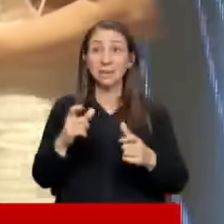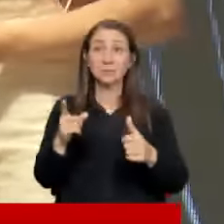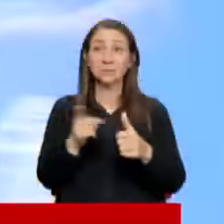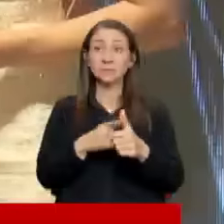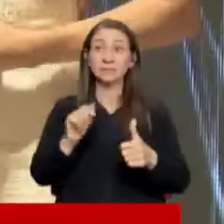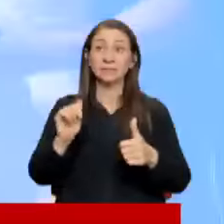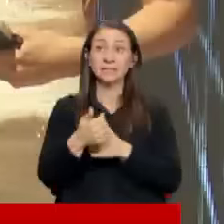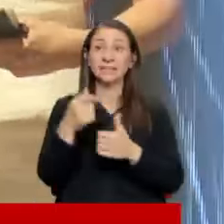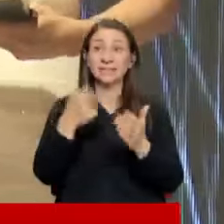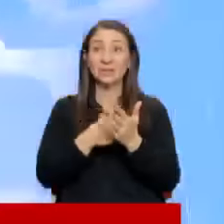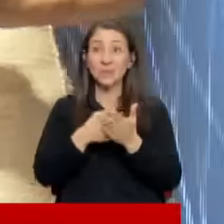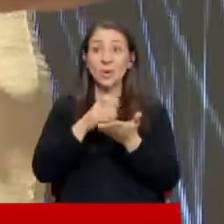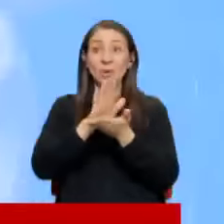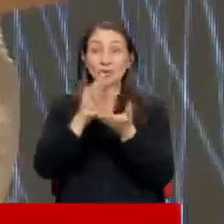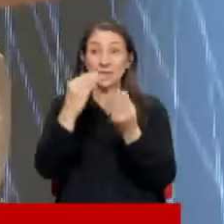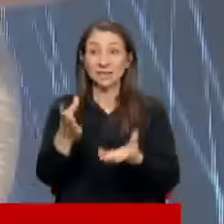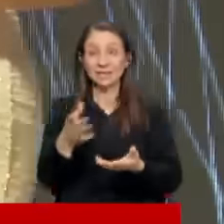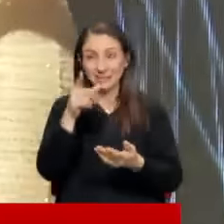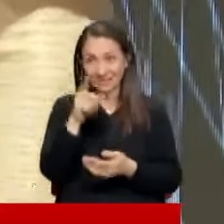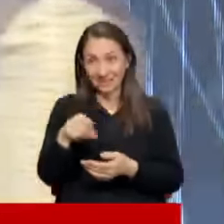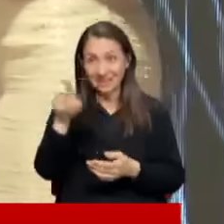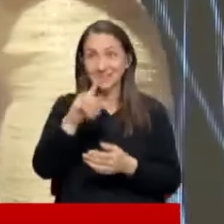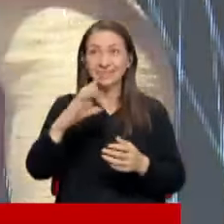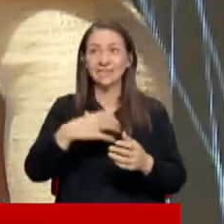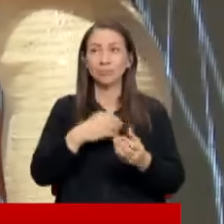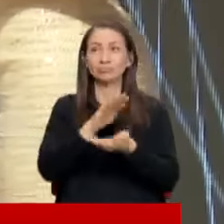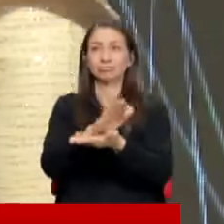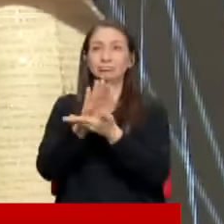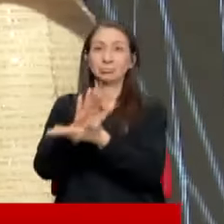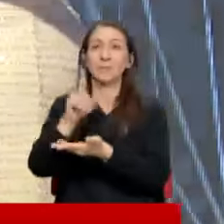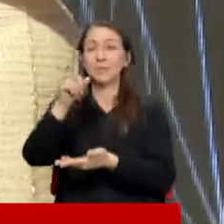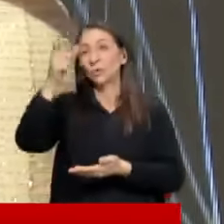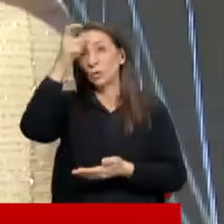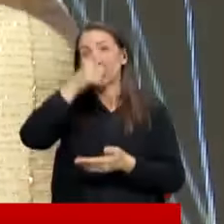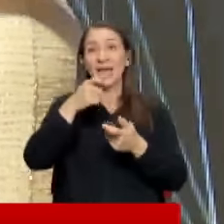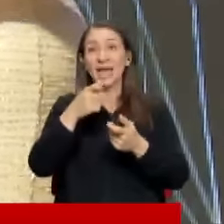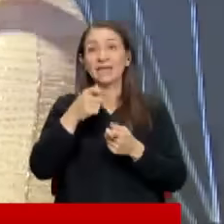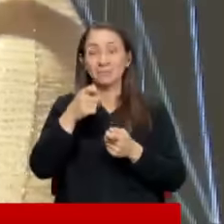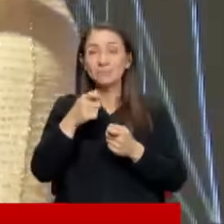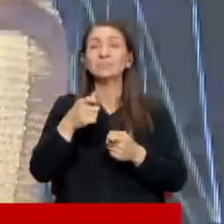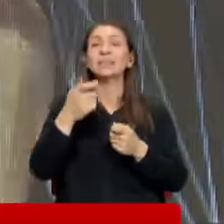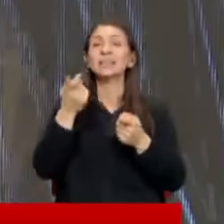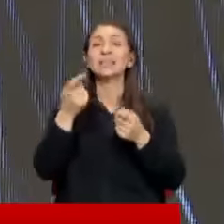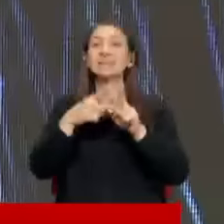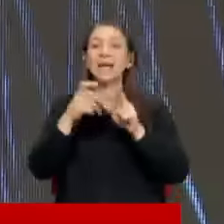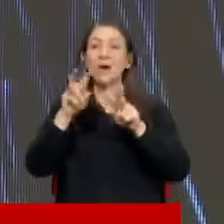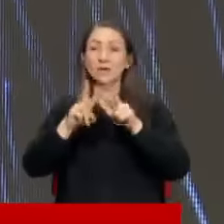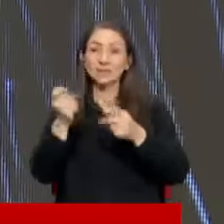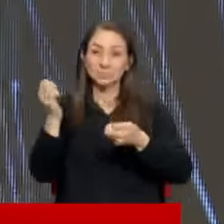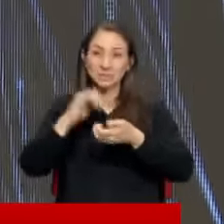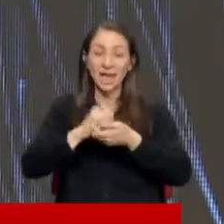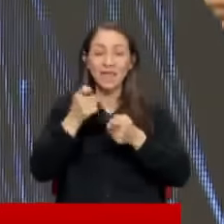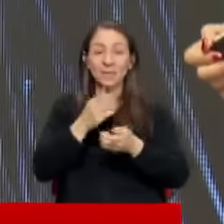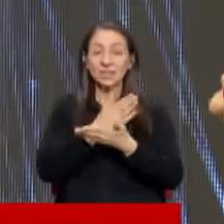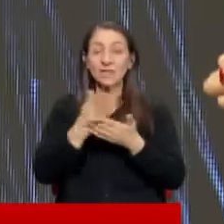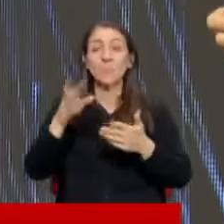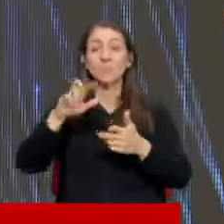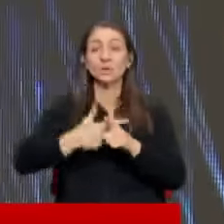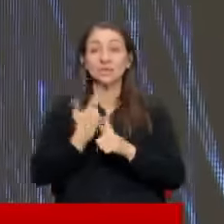çıkan isimlerin ödüllendirildiği Open Stage ödülleri sahiplerini buldu. Bir Türkiye Eğitim Vakfı ile NAV işbirliği olan Eğitime Devam